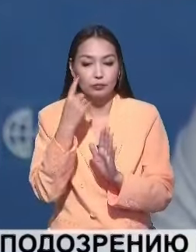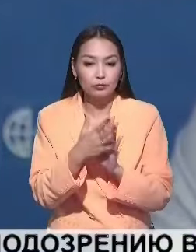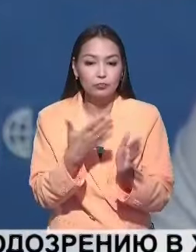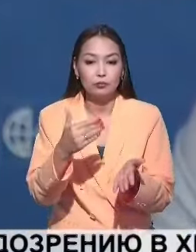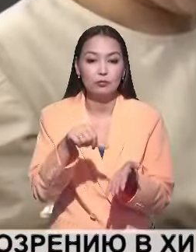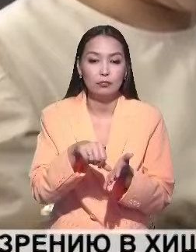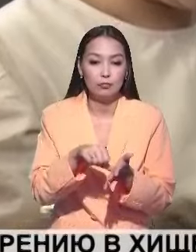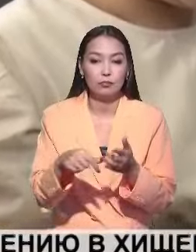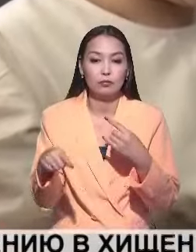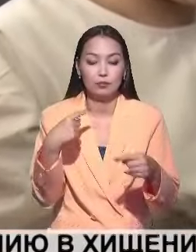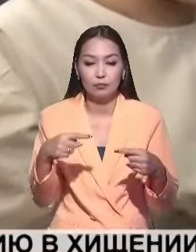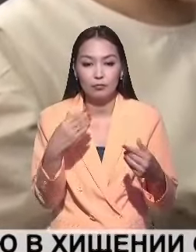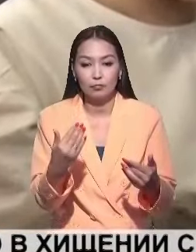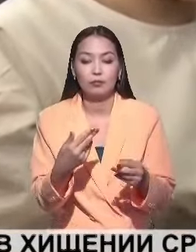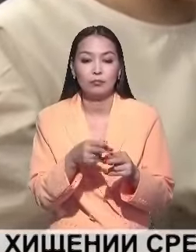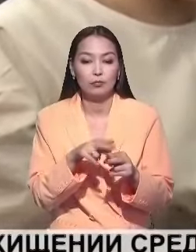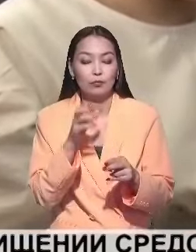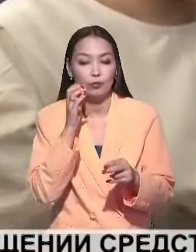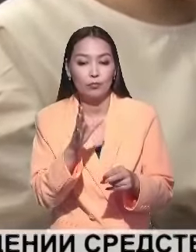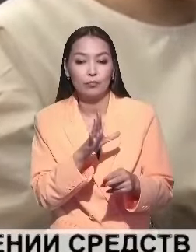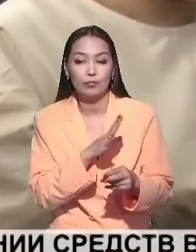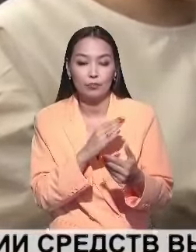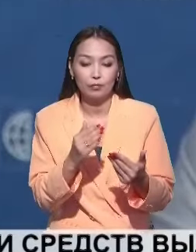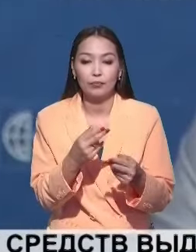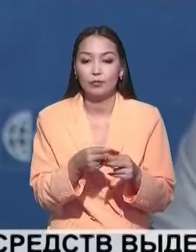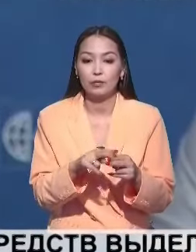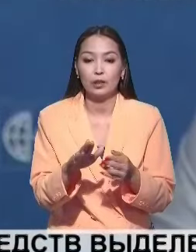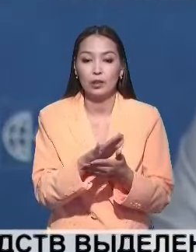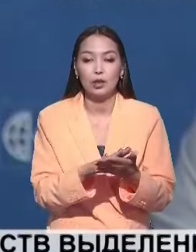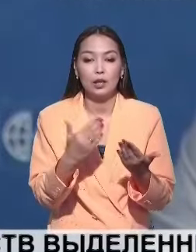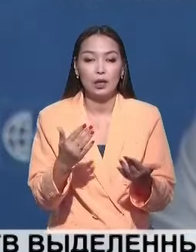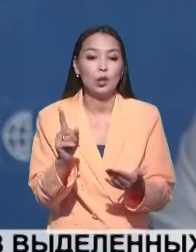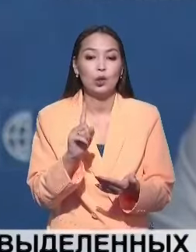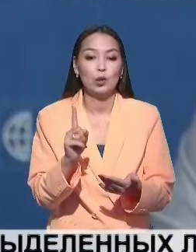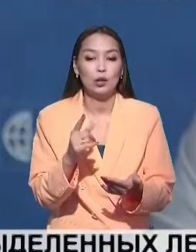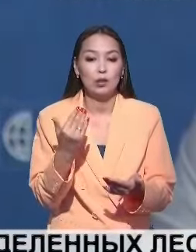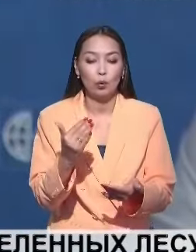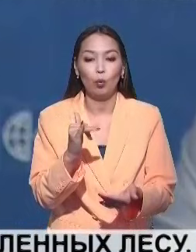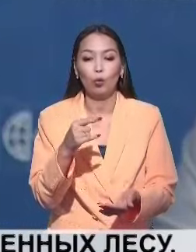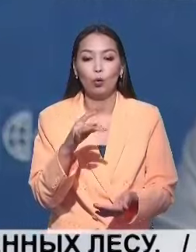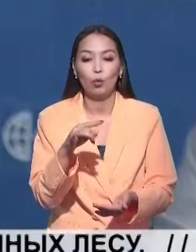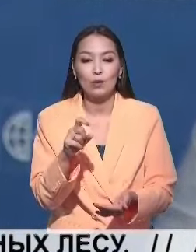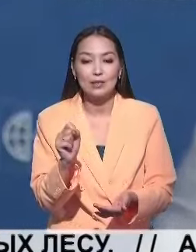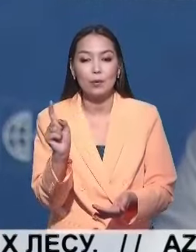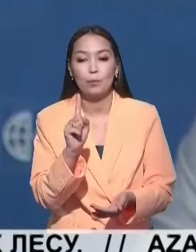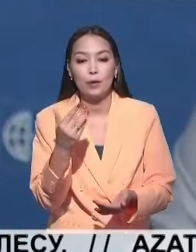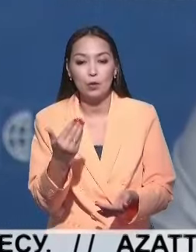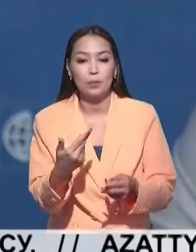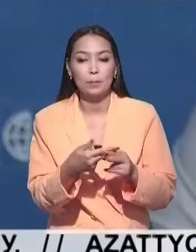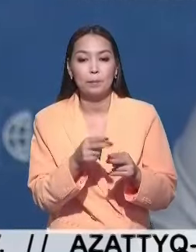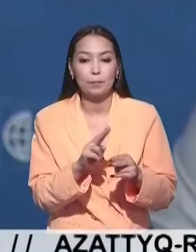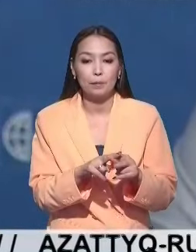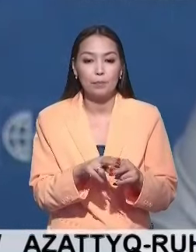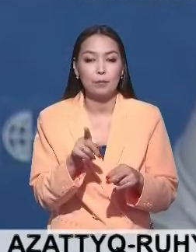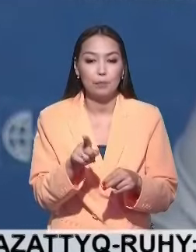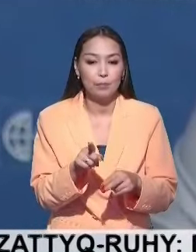различных тендерах, есть документы. И на сегодняшний день у нас идет угроза. Эту бизнес-модель, которую они использовали